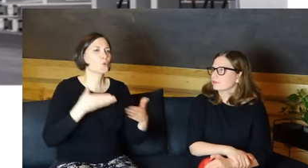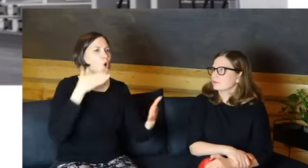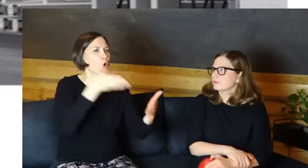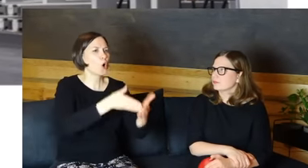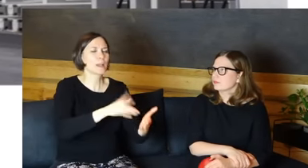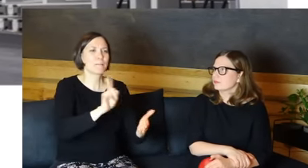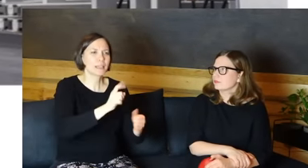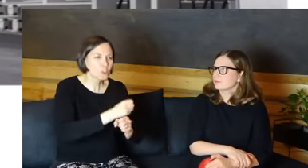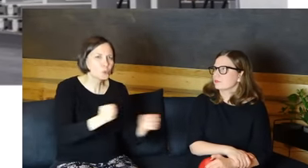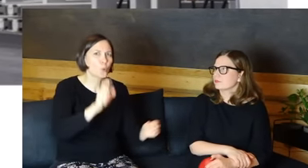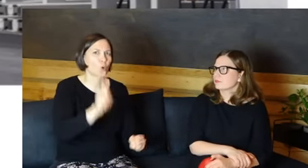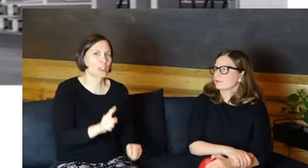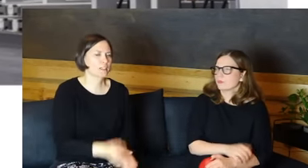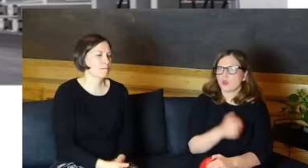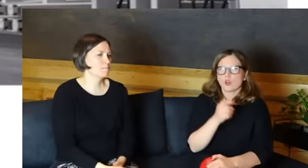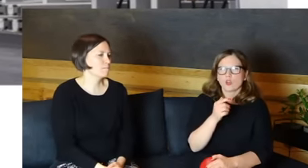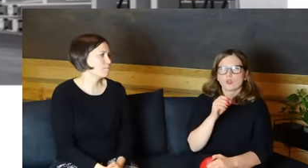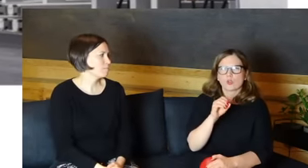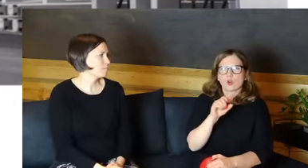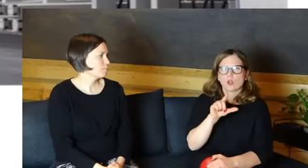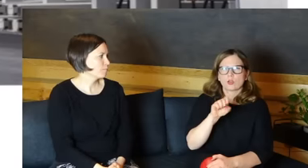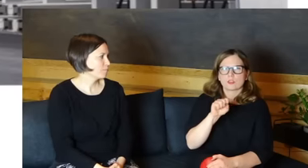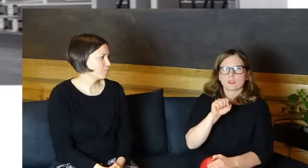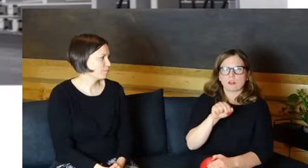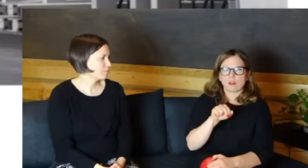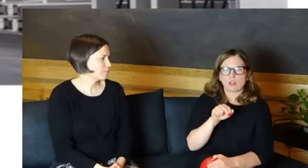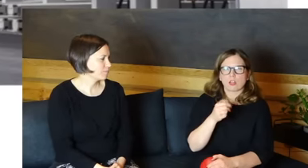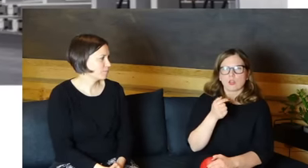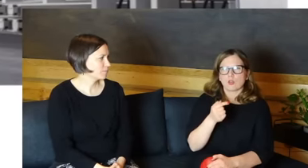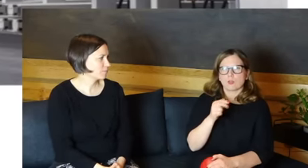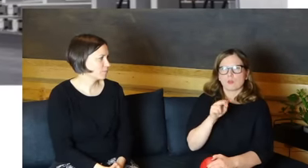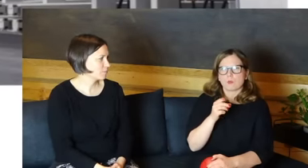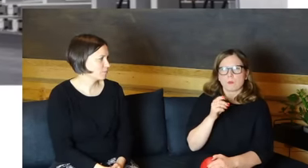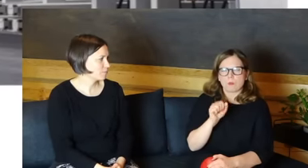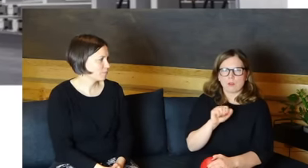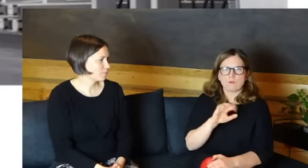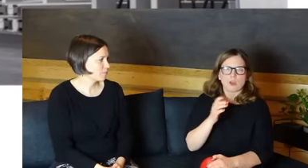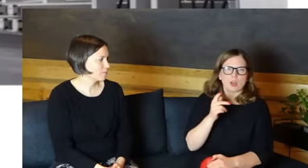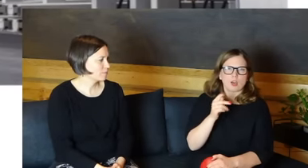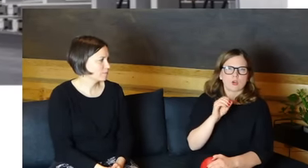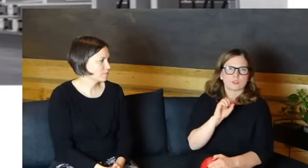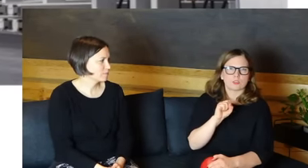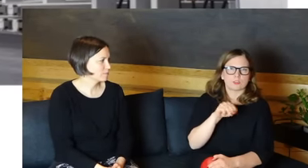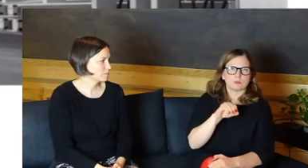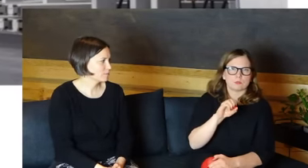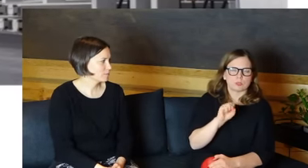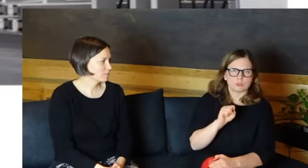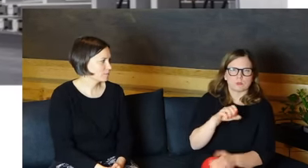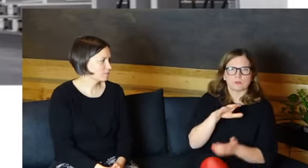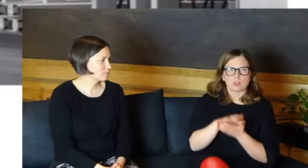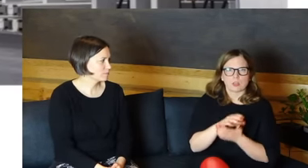Tolsan tupla vai Kosmos Tampereella? Vai Tarutie? Ehkä toi, en